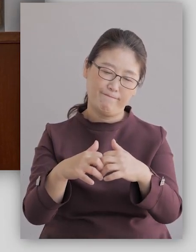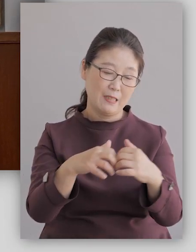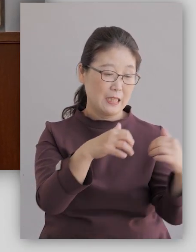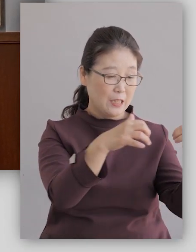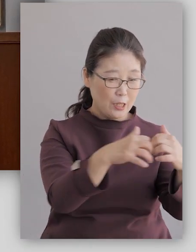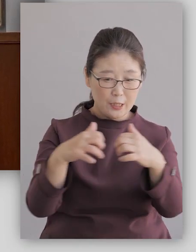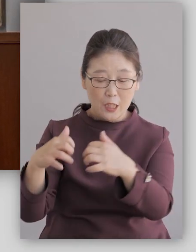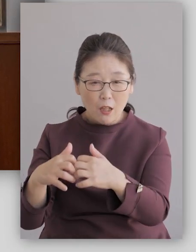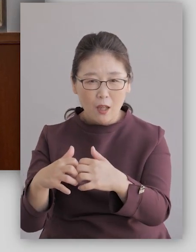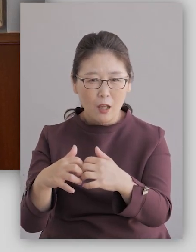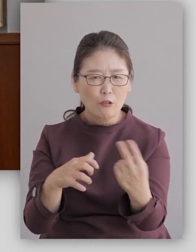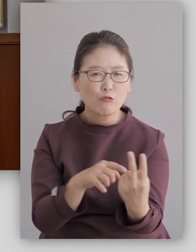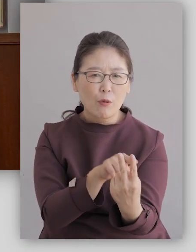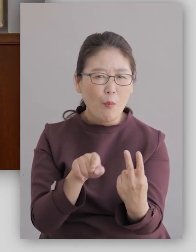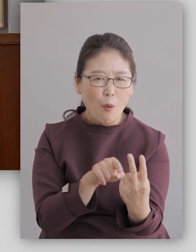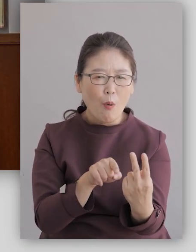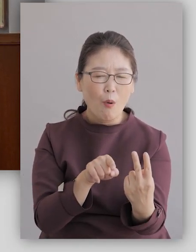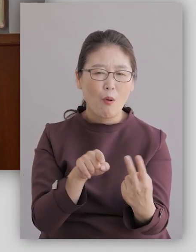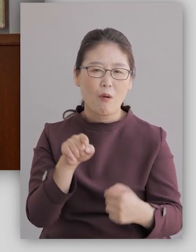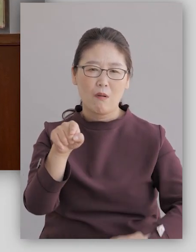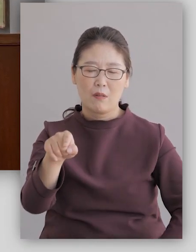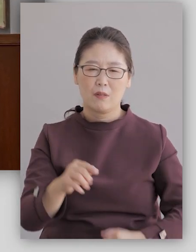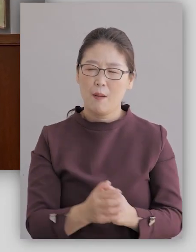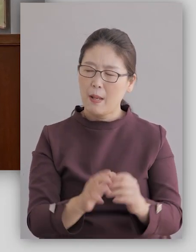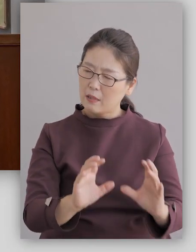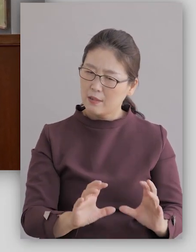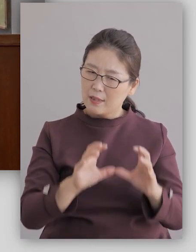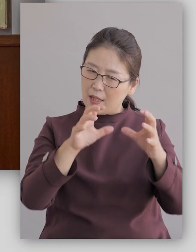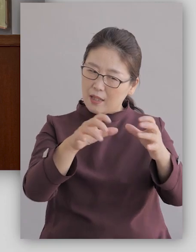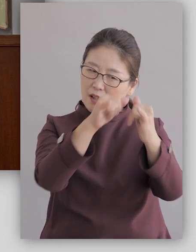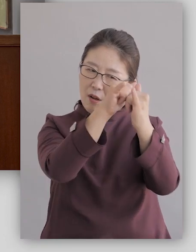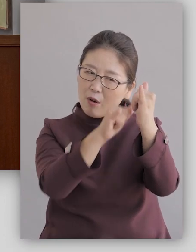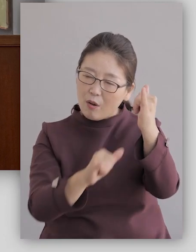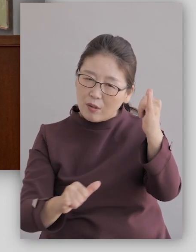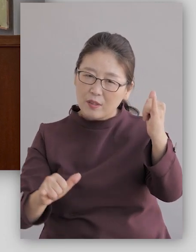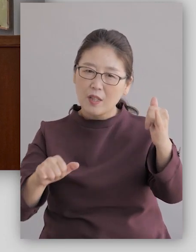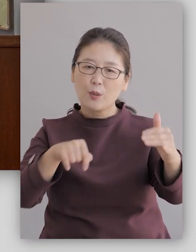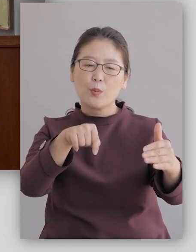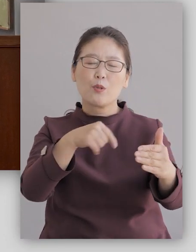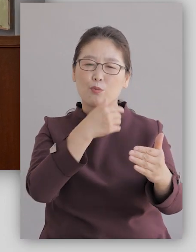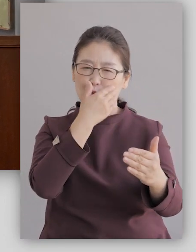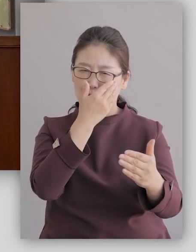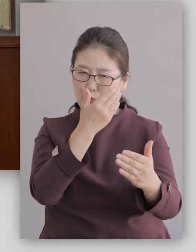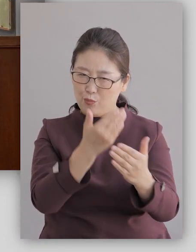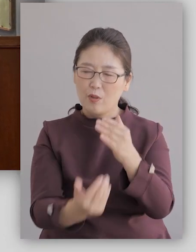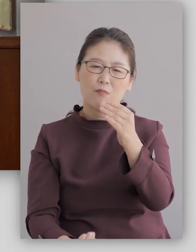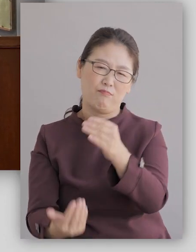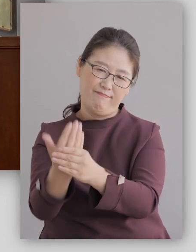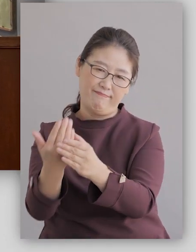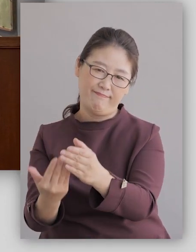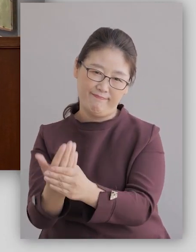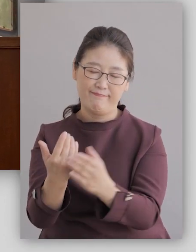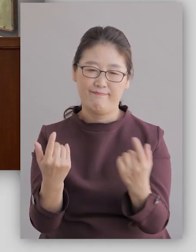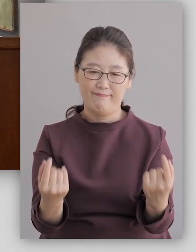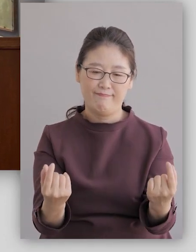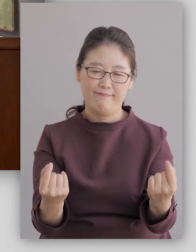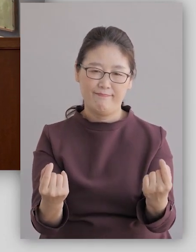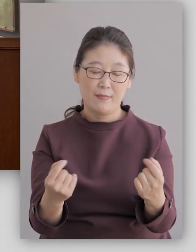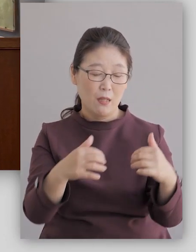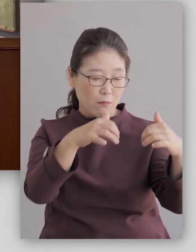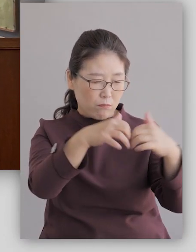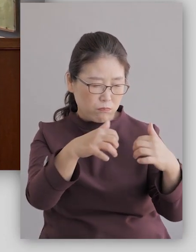전쟁 다 모두 세계 사회에 굉장히 중요한 사건으로 기울게 돼 있고